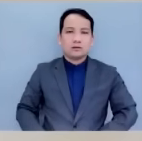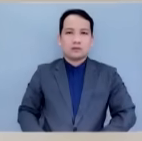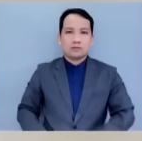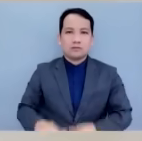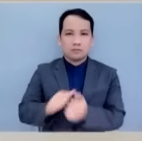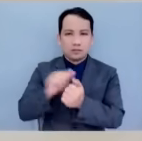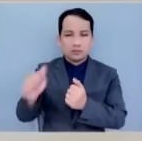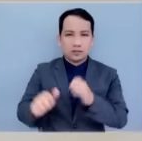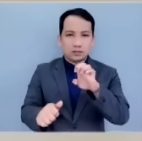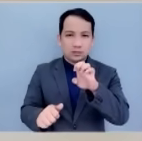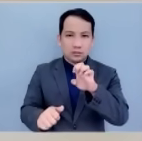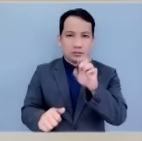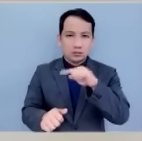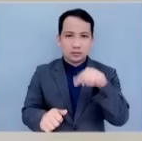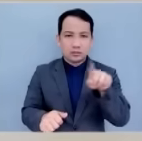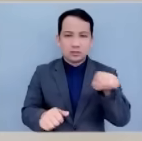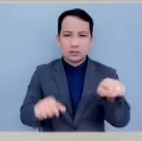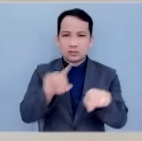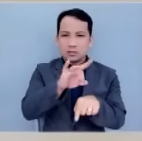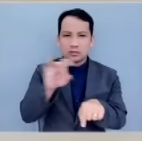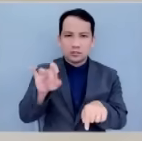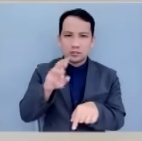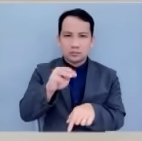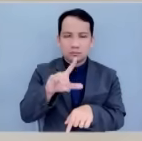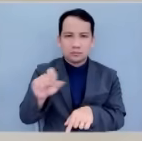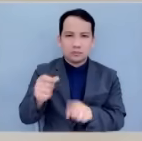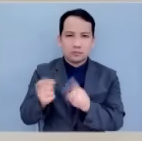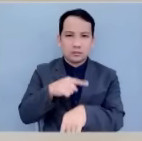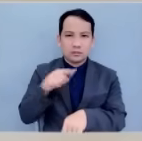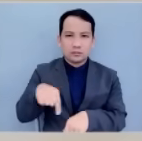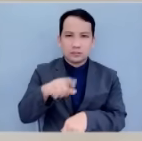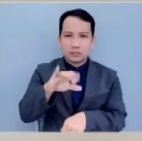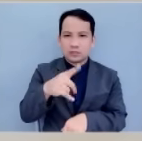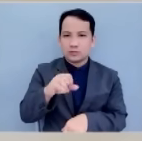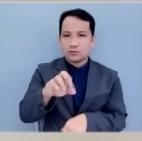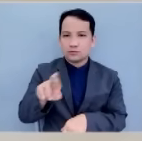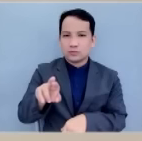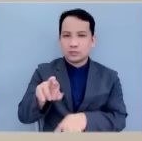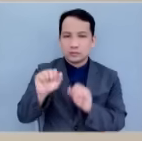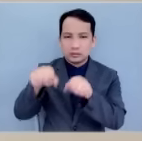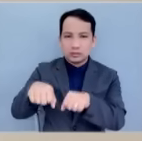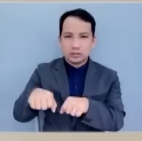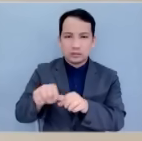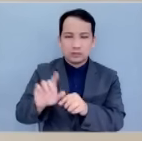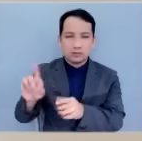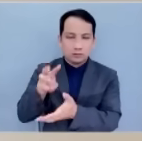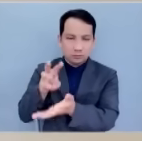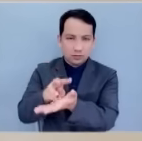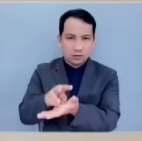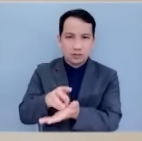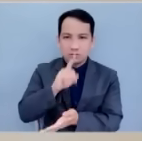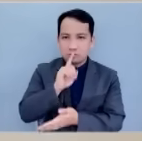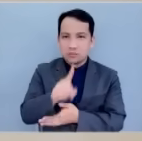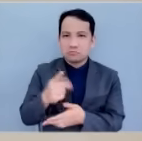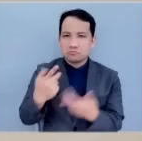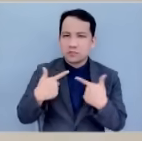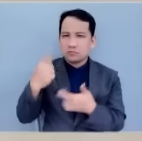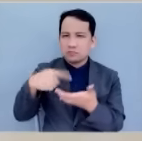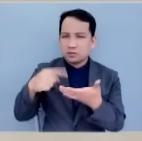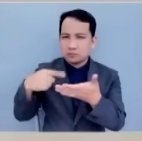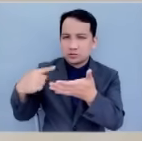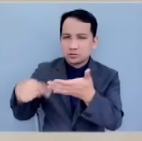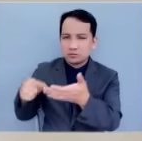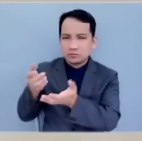zone. Almost 800 miles from Kasiguran, east of Kasiguran ang kanilang location. Totoo po, mga survey vessels ito,